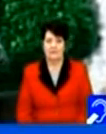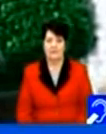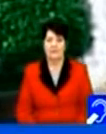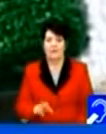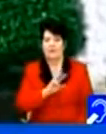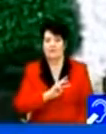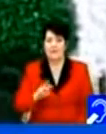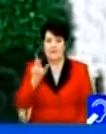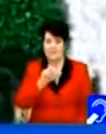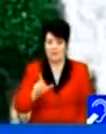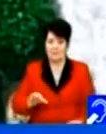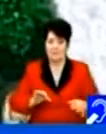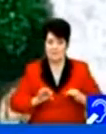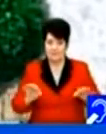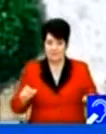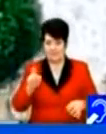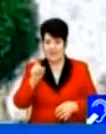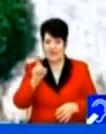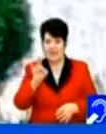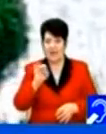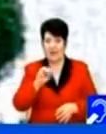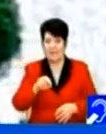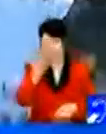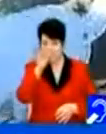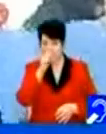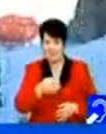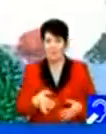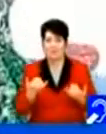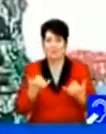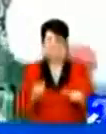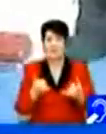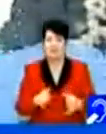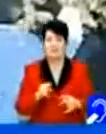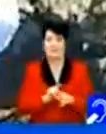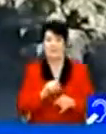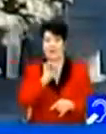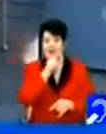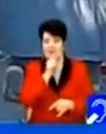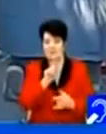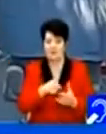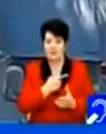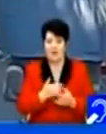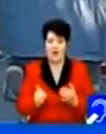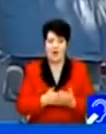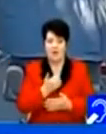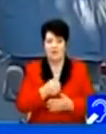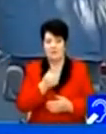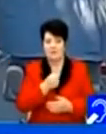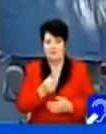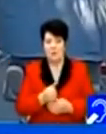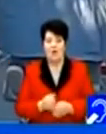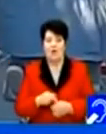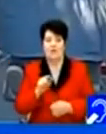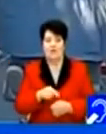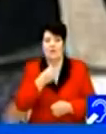Mii de oameni care au venit să sărbătorească Hramul Chișinăului s-au trezit ca la o serbare de Crăciun sau Anul Nou. Ieri, în centrul orașului, a